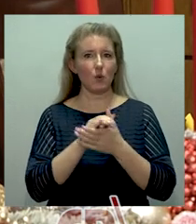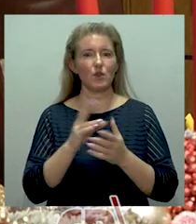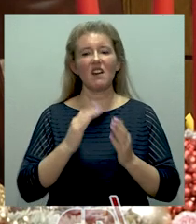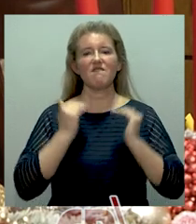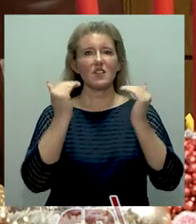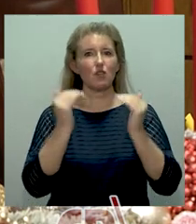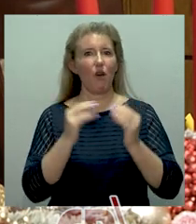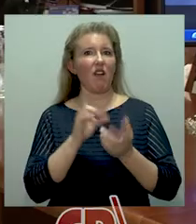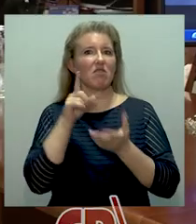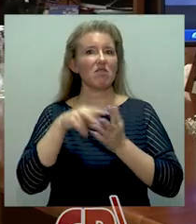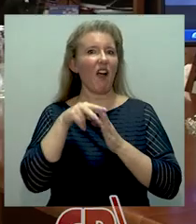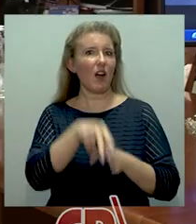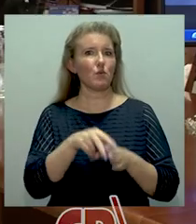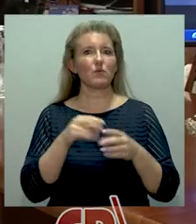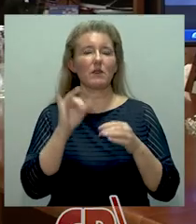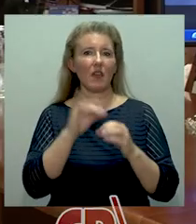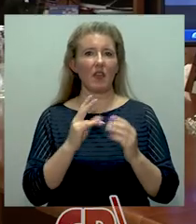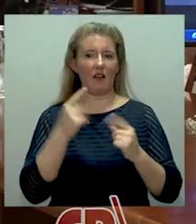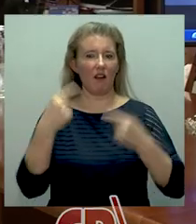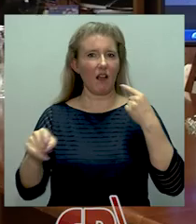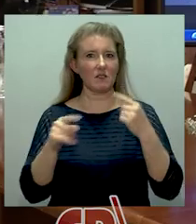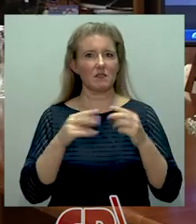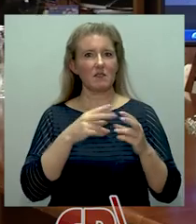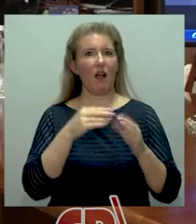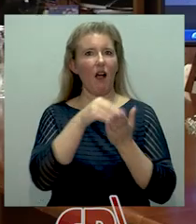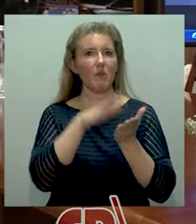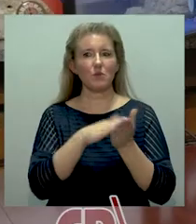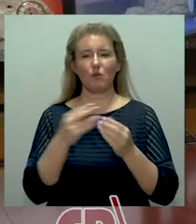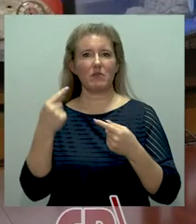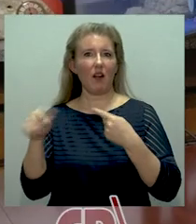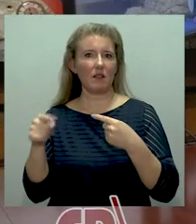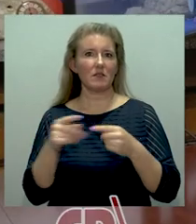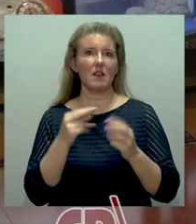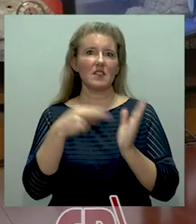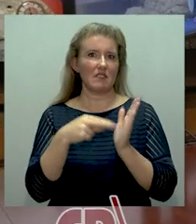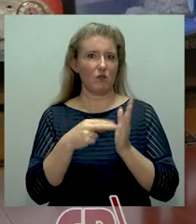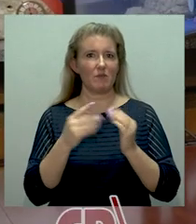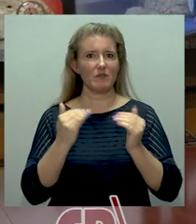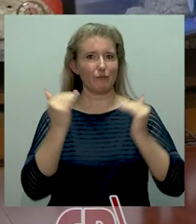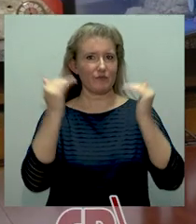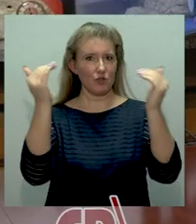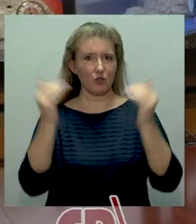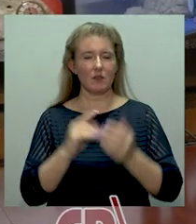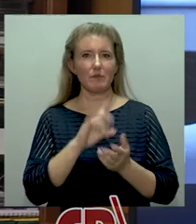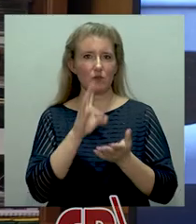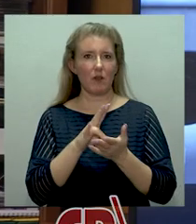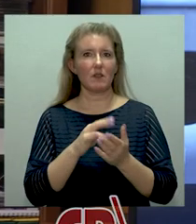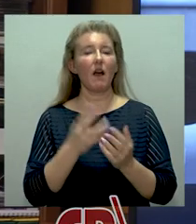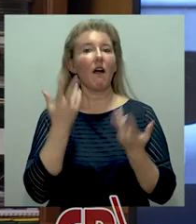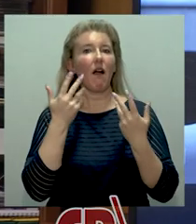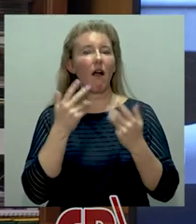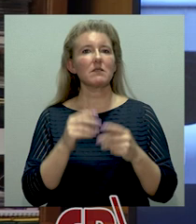налоговая нагрузка, жесткое разделение между розничным и оптовым сегментами обрекают ценообразование на постоянное повышение.